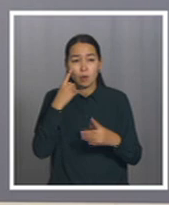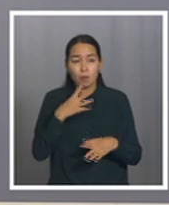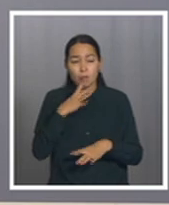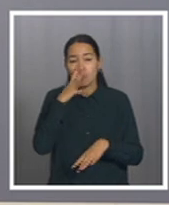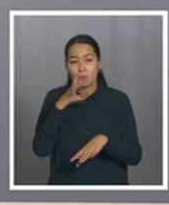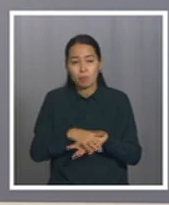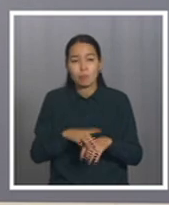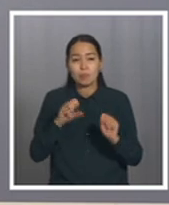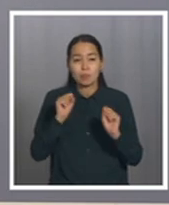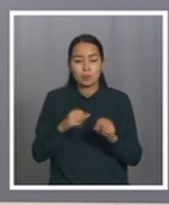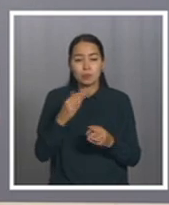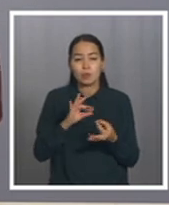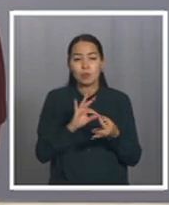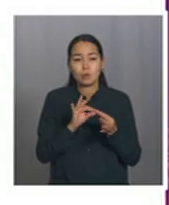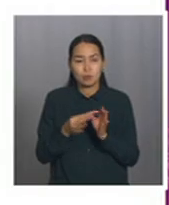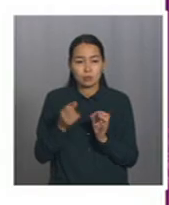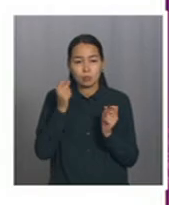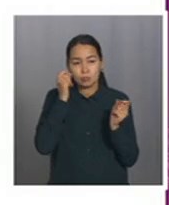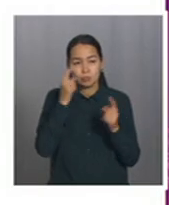көкірек көзіміз болса болғаны.